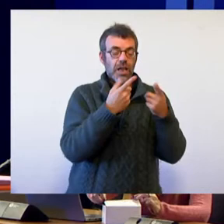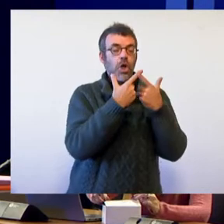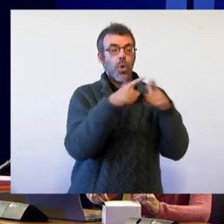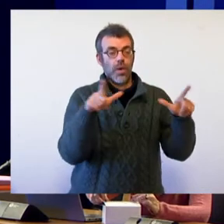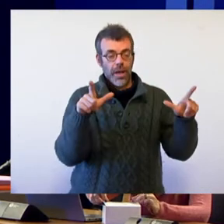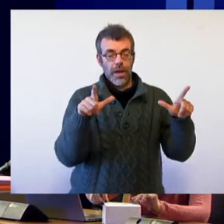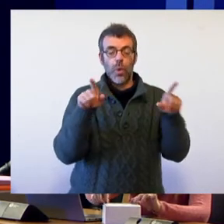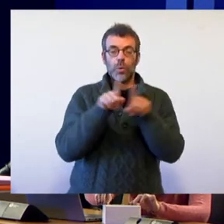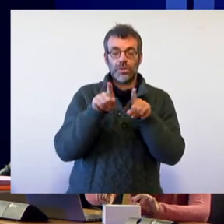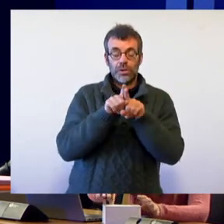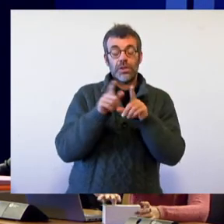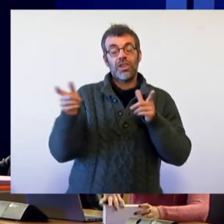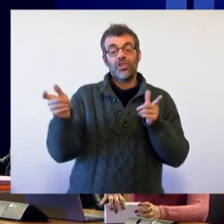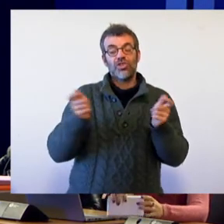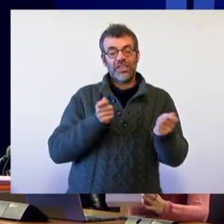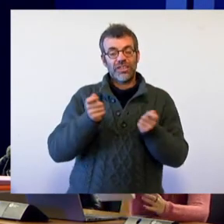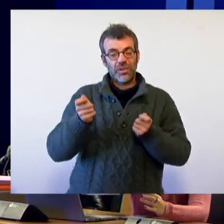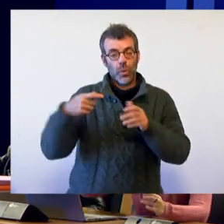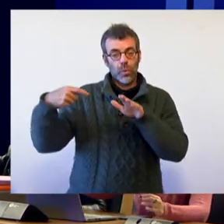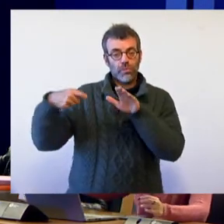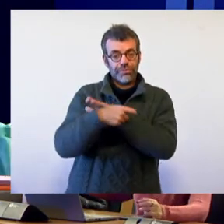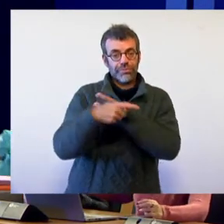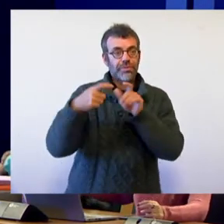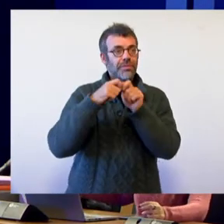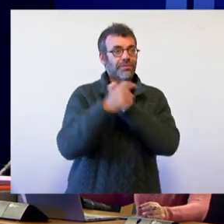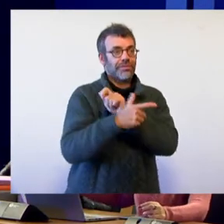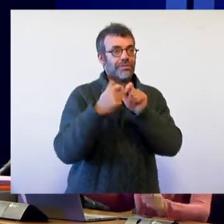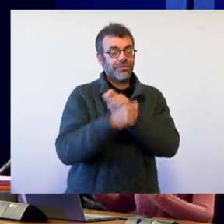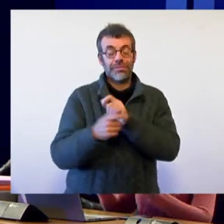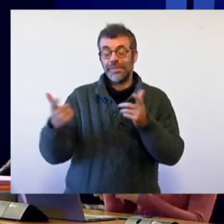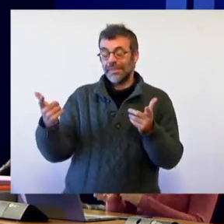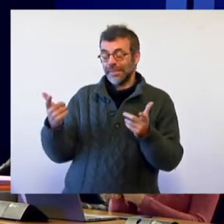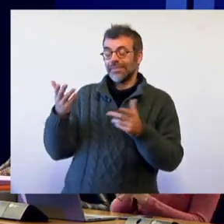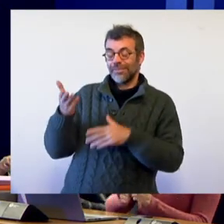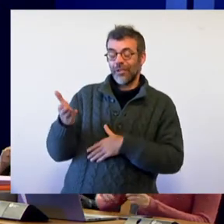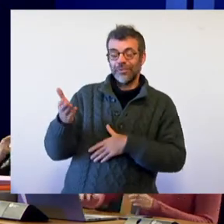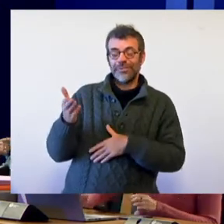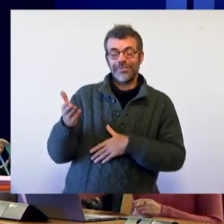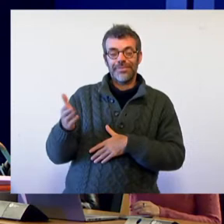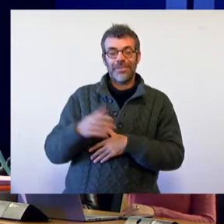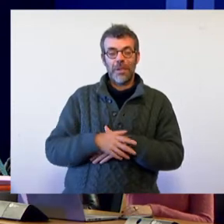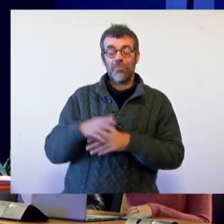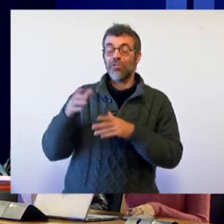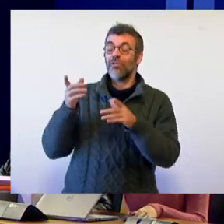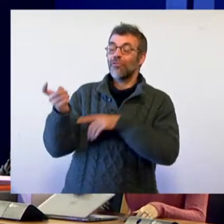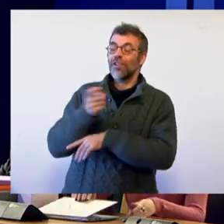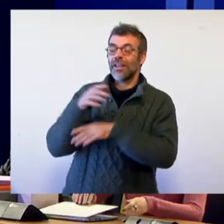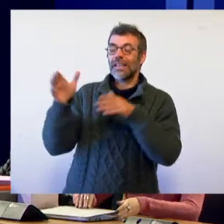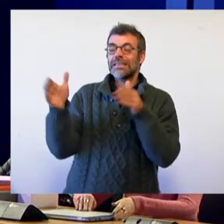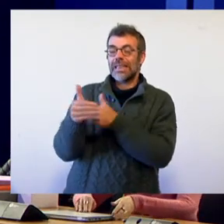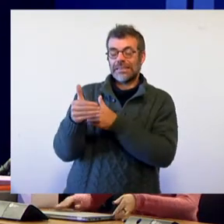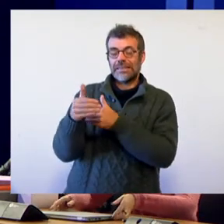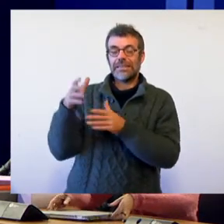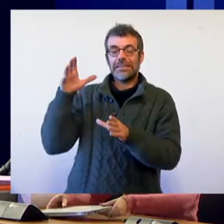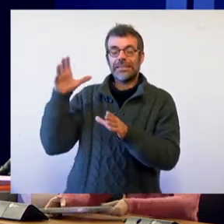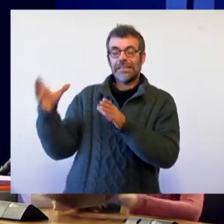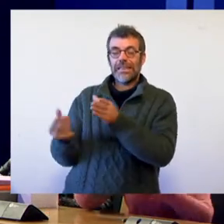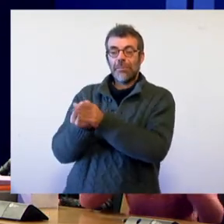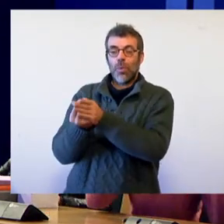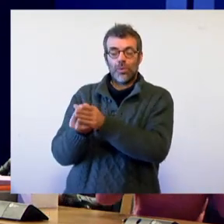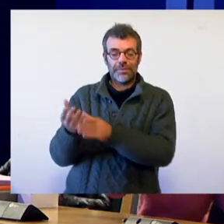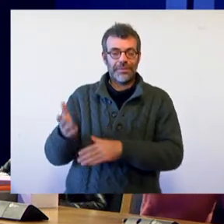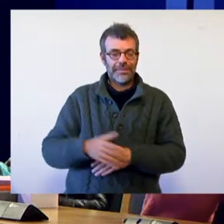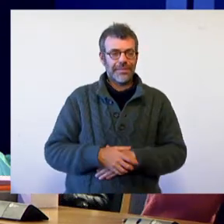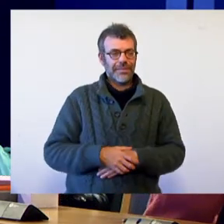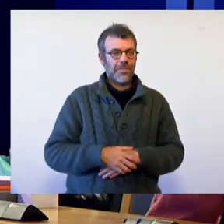dépôts. Voilà. Monsieur le magistrat, cher collègue. J'ai fait ça pendant 25 ans pour la Caisse des dépôts, 35 ans pour la Caisse des dépôts.